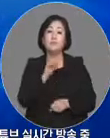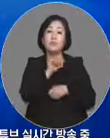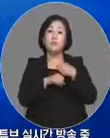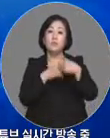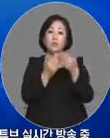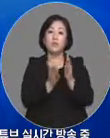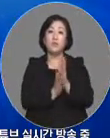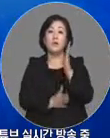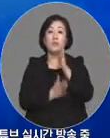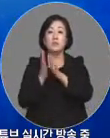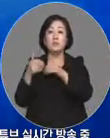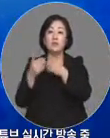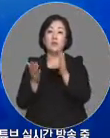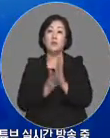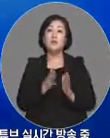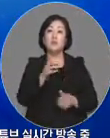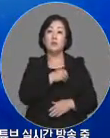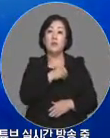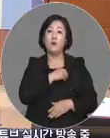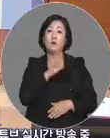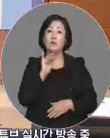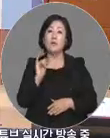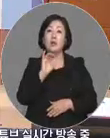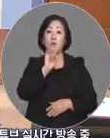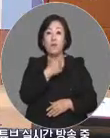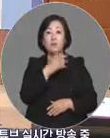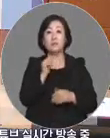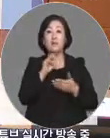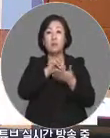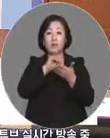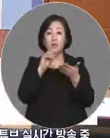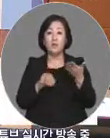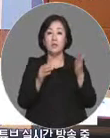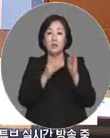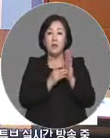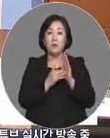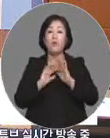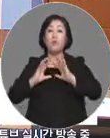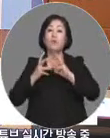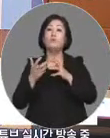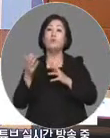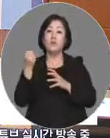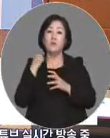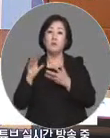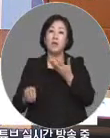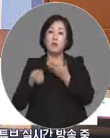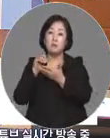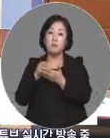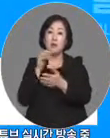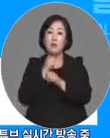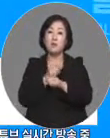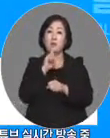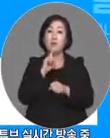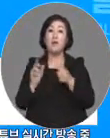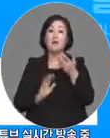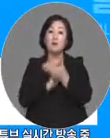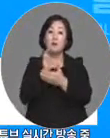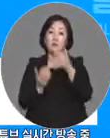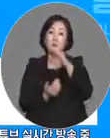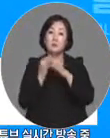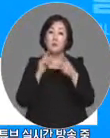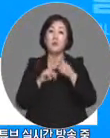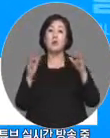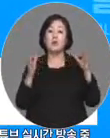민주당 울산시당은 당원 100여 명이 민주당을 탈당하고 국민의힘에 입당한다는 것과 관련해 최근 집단